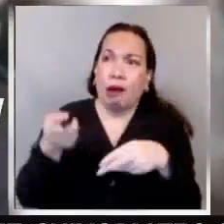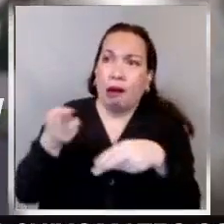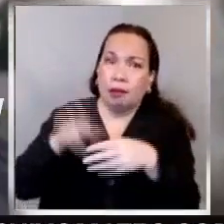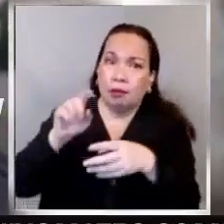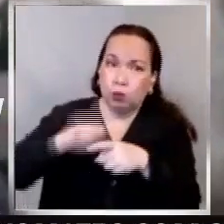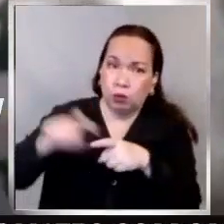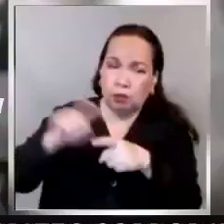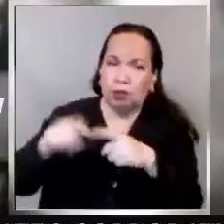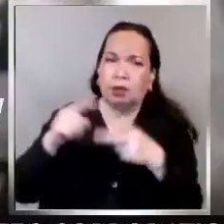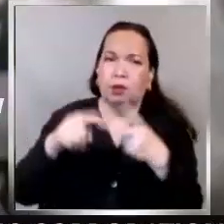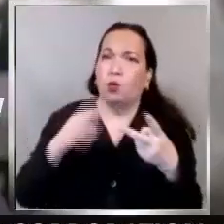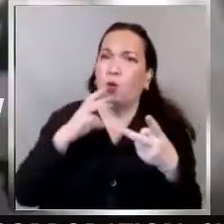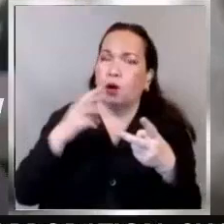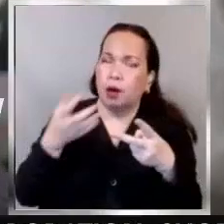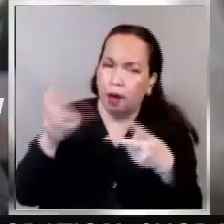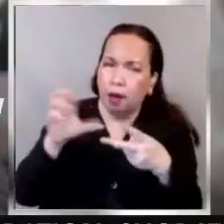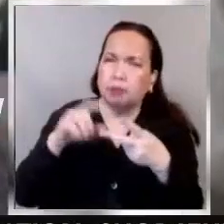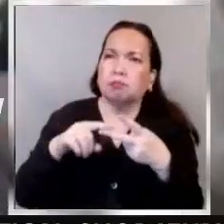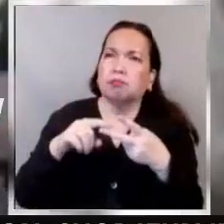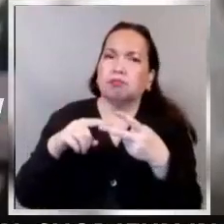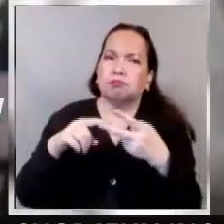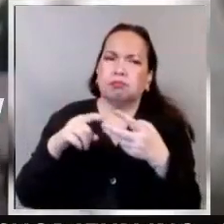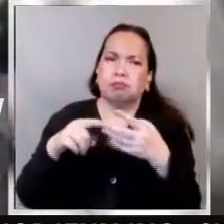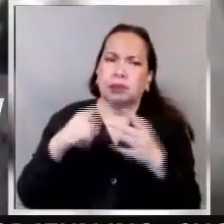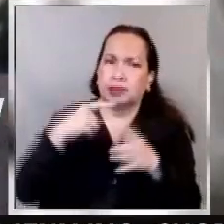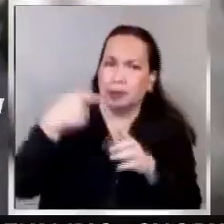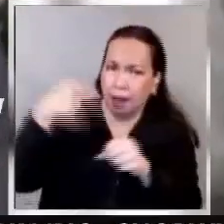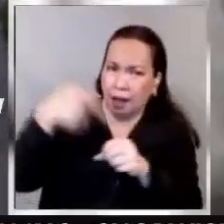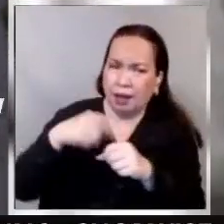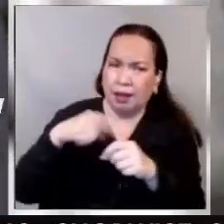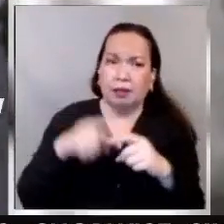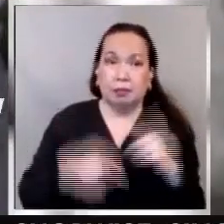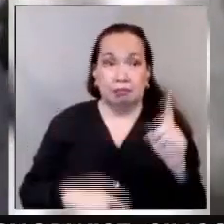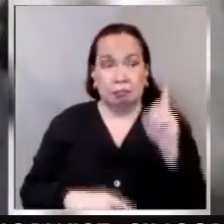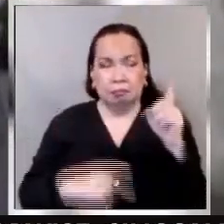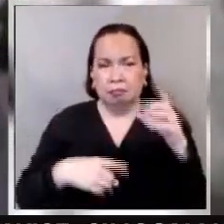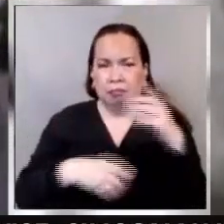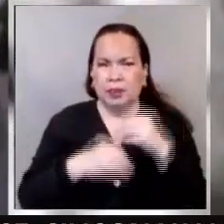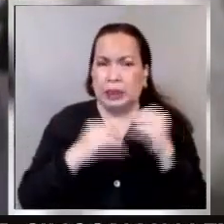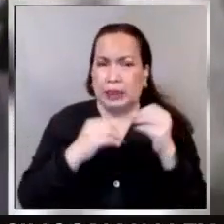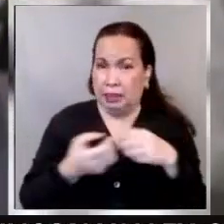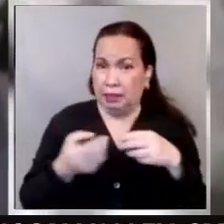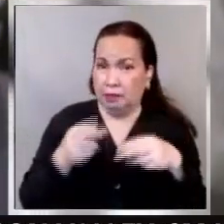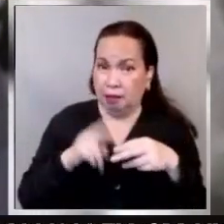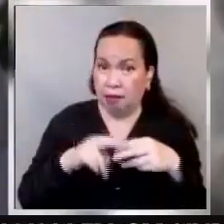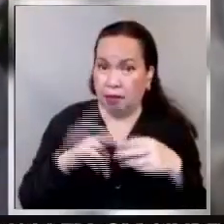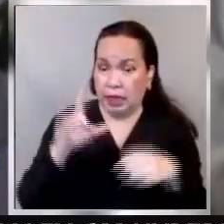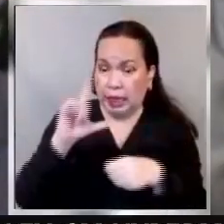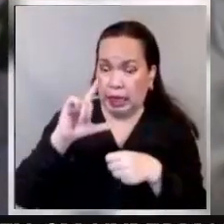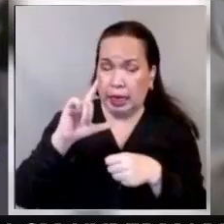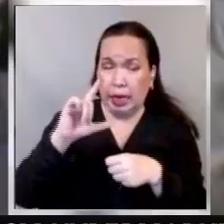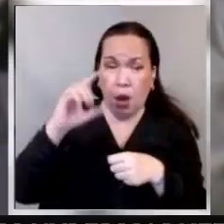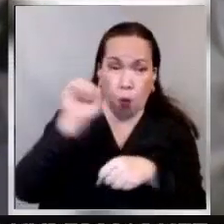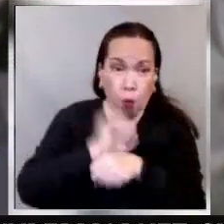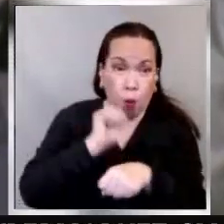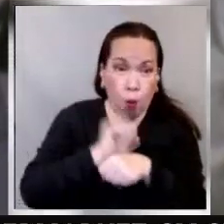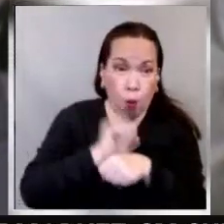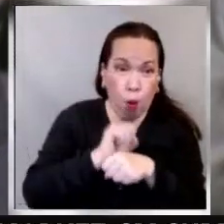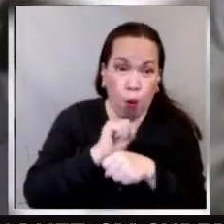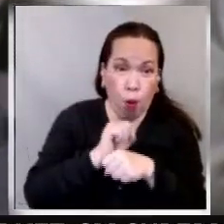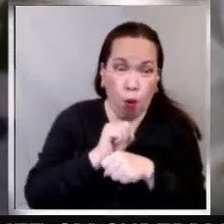Pag tinaasan yung labor cost, unang gagawin ng mga negosyante is to look at how we